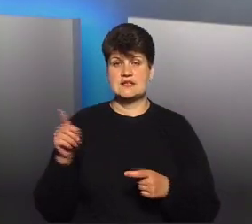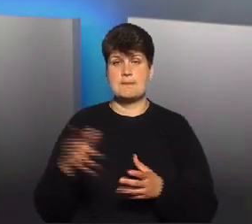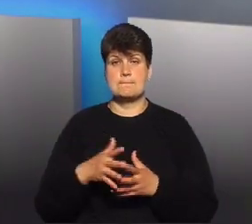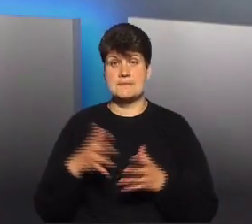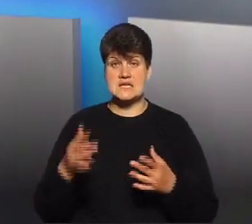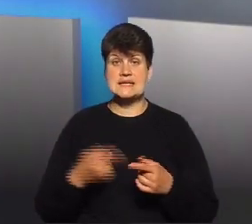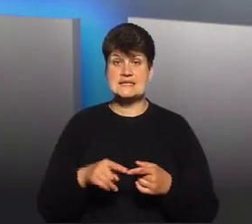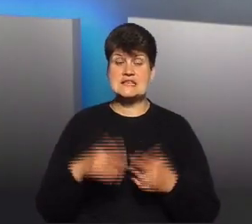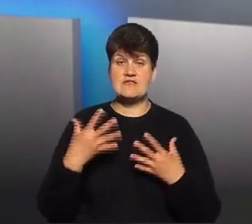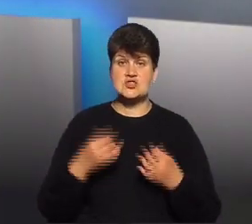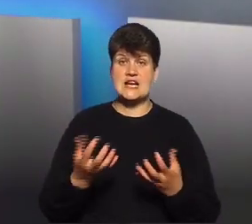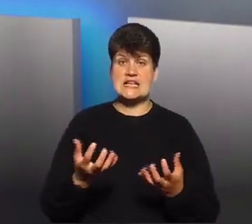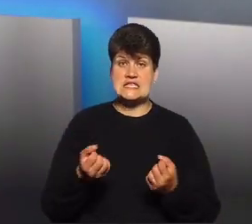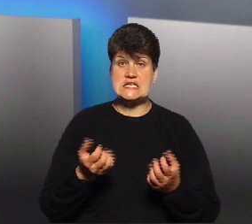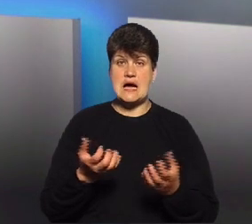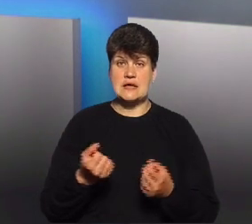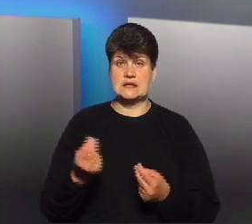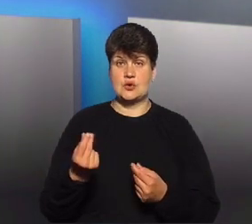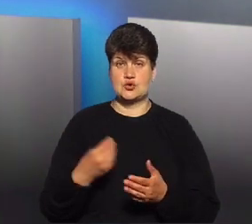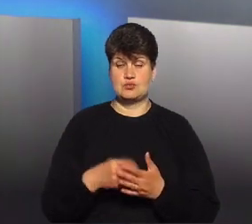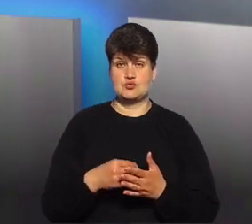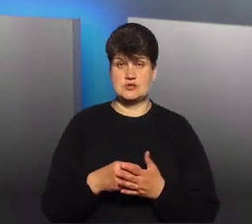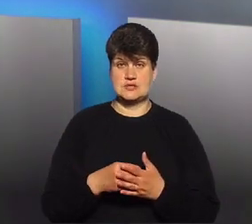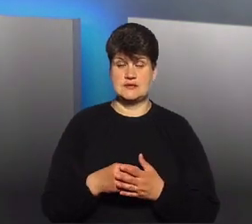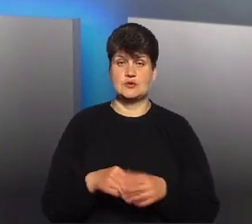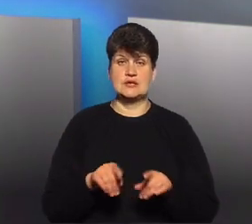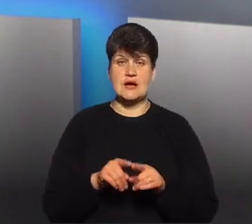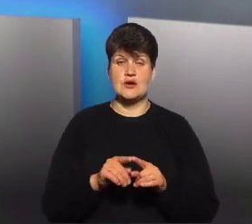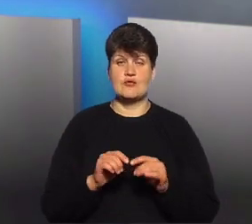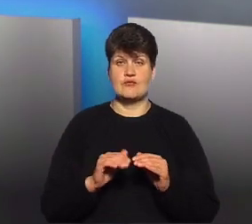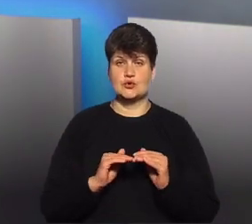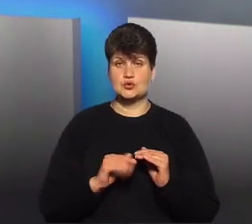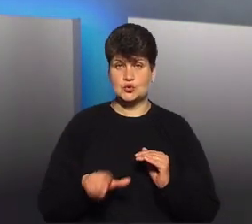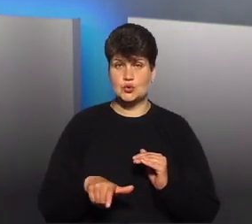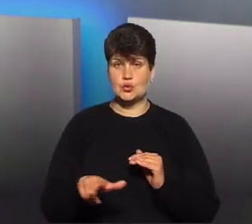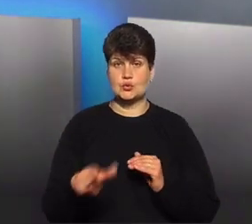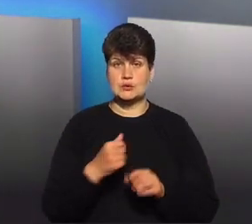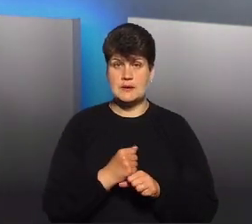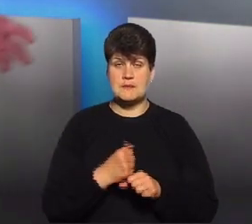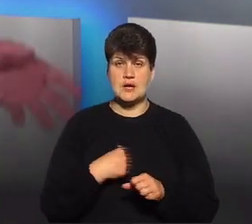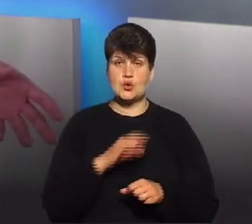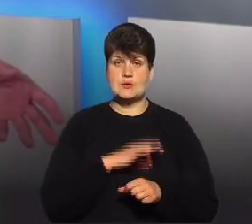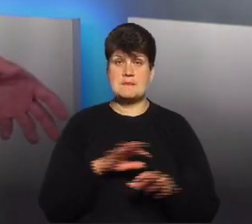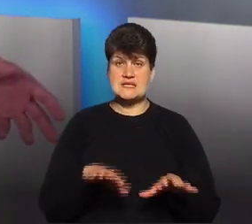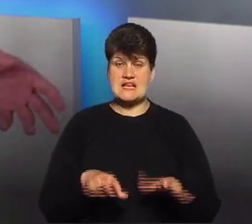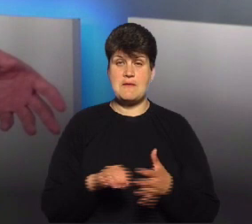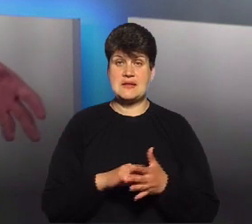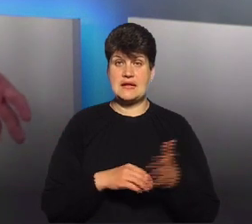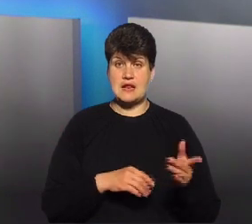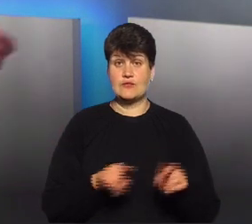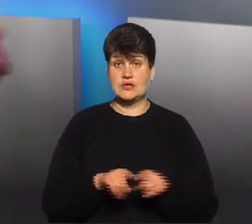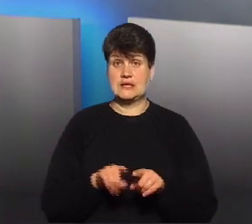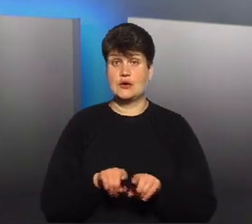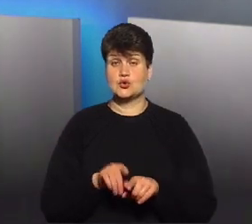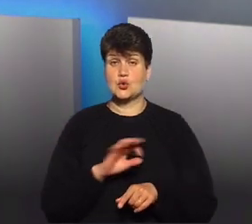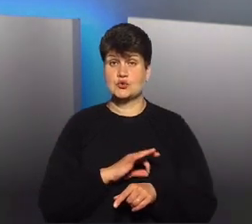гроші з бюджету. Наприклад, те ж саме асфальтування доріг, ми ж користуємося місцевим матеріалом, так само і вони там користуються місцевим